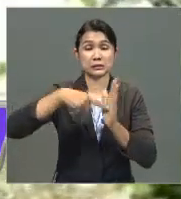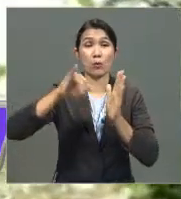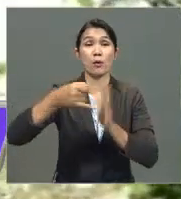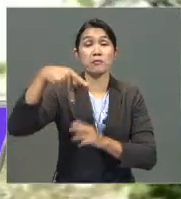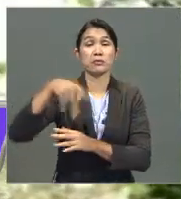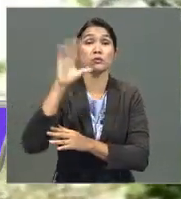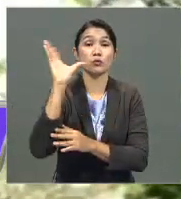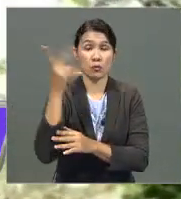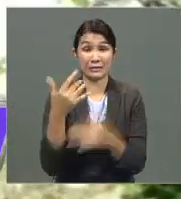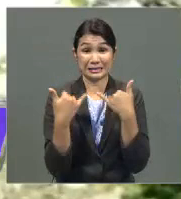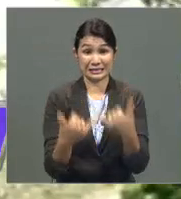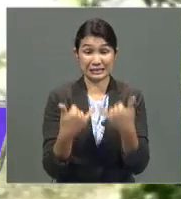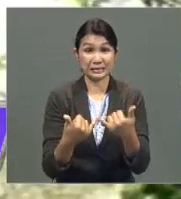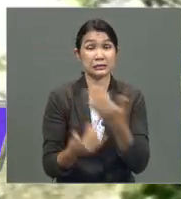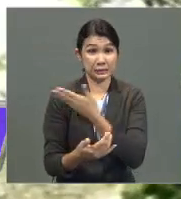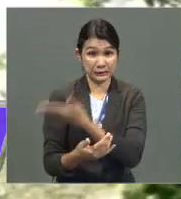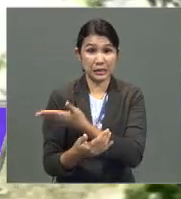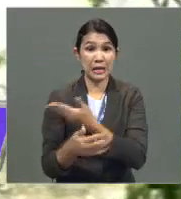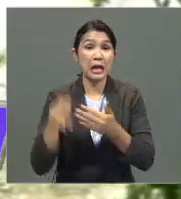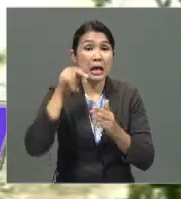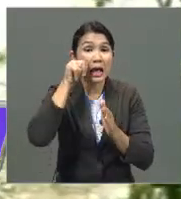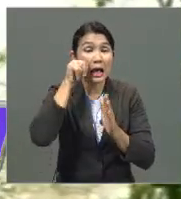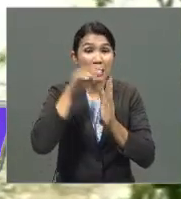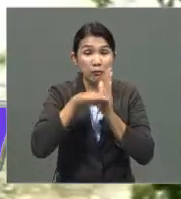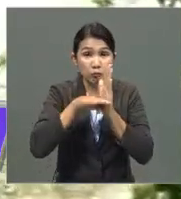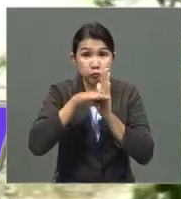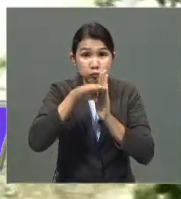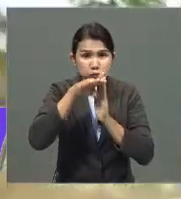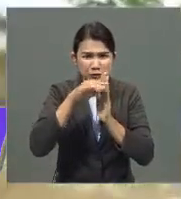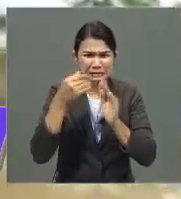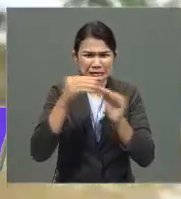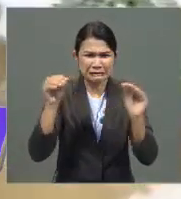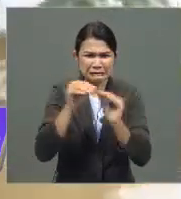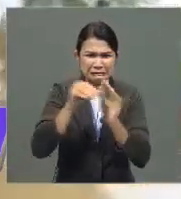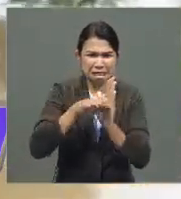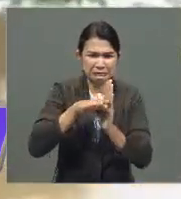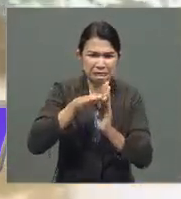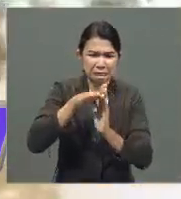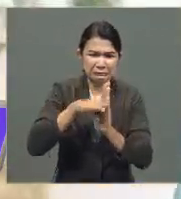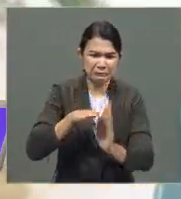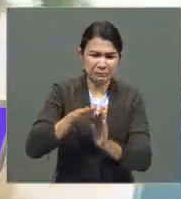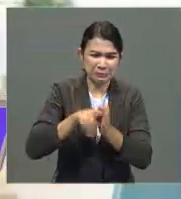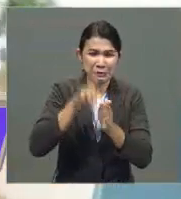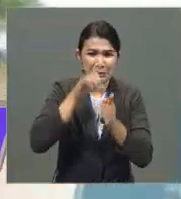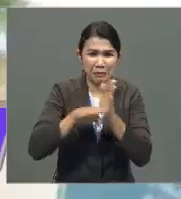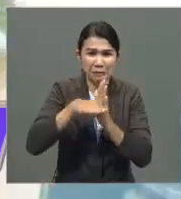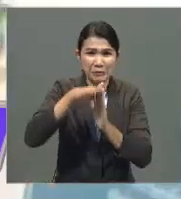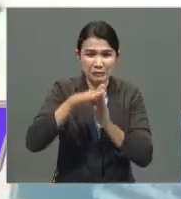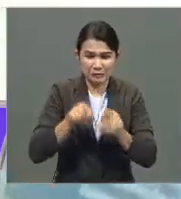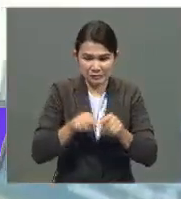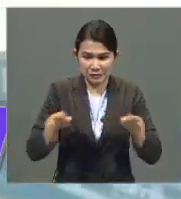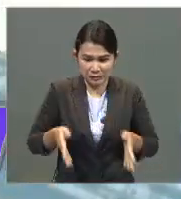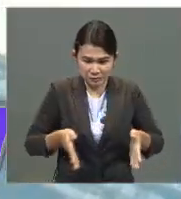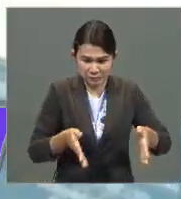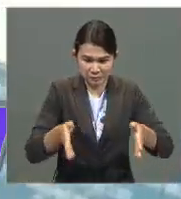ล่าสุดในขณะนี้เองนะครับยังเหลือระดับน้ำที่จะอ่านล้นในส่วนของชายฝั่งเนี่ยฝั่งสองฝั่งอีกประมาณ